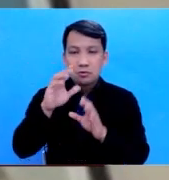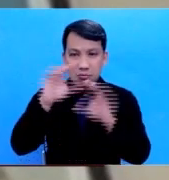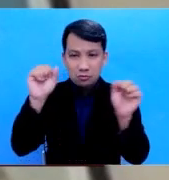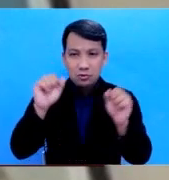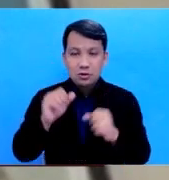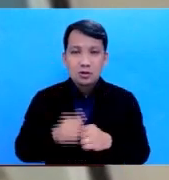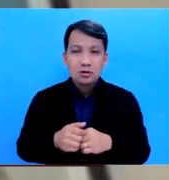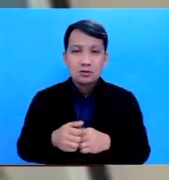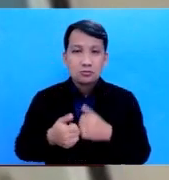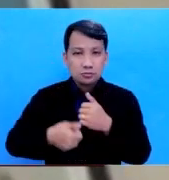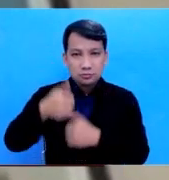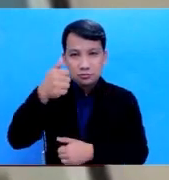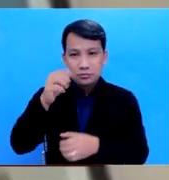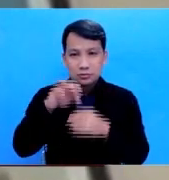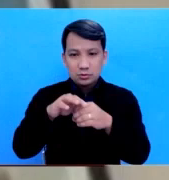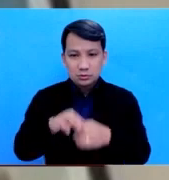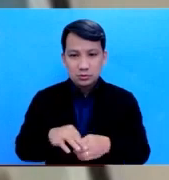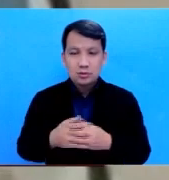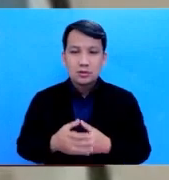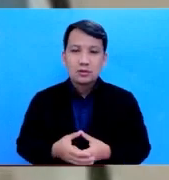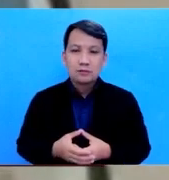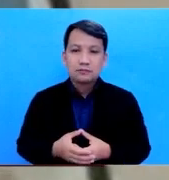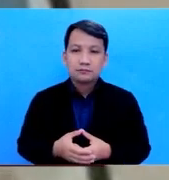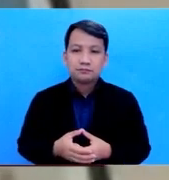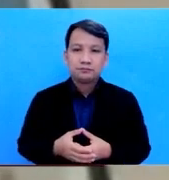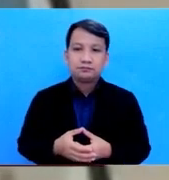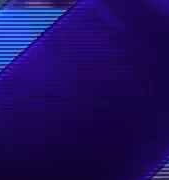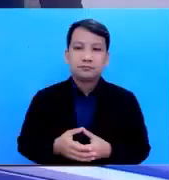winning candidates.